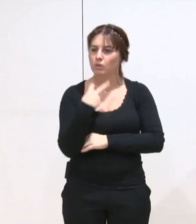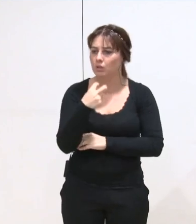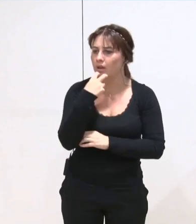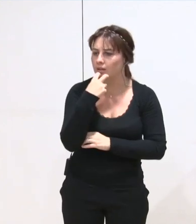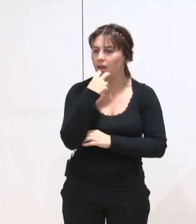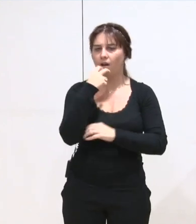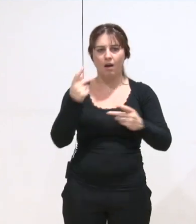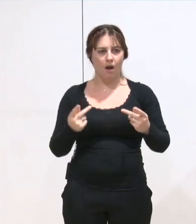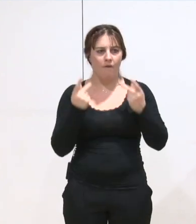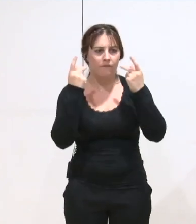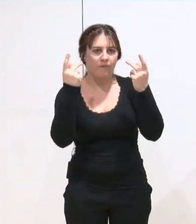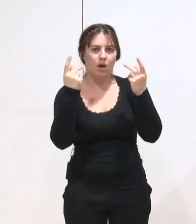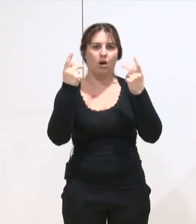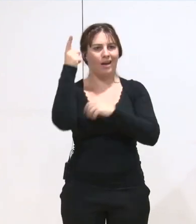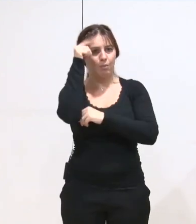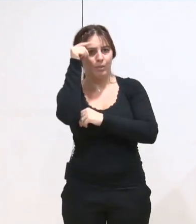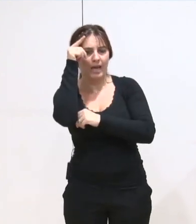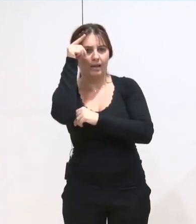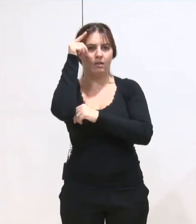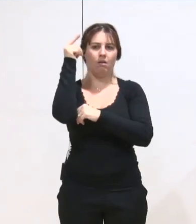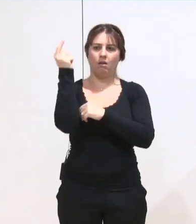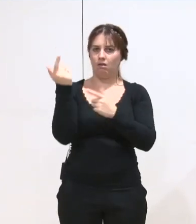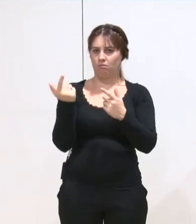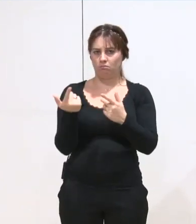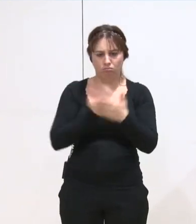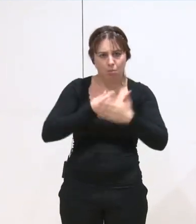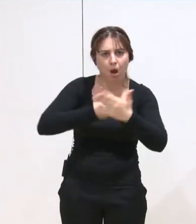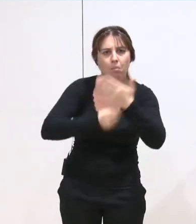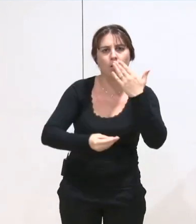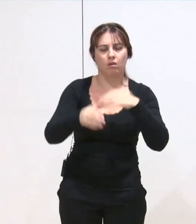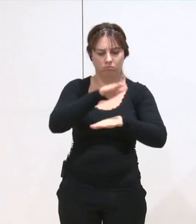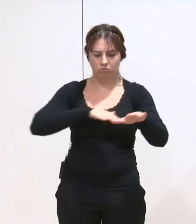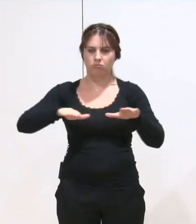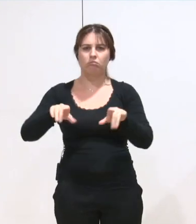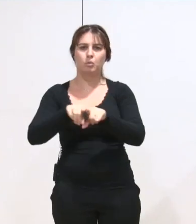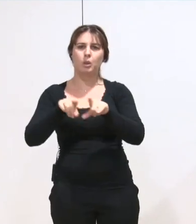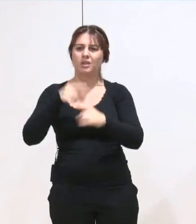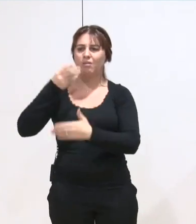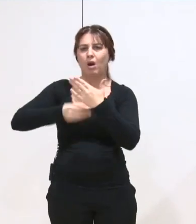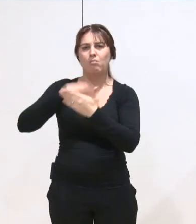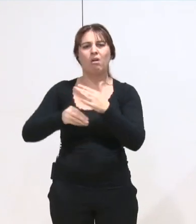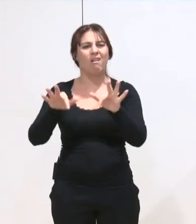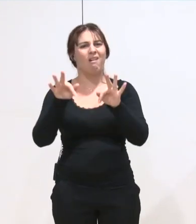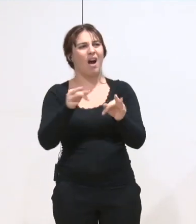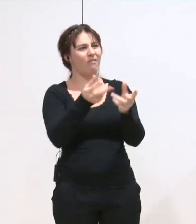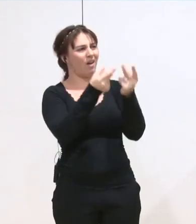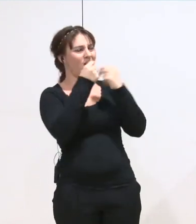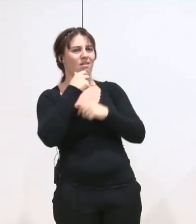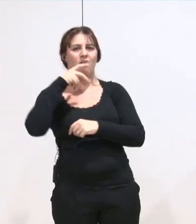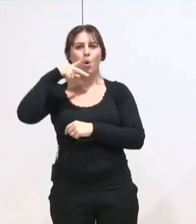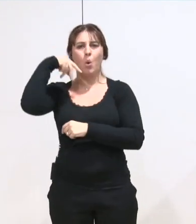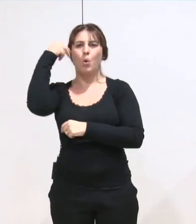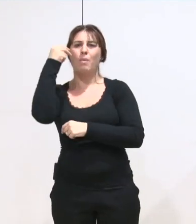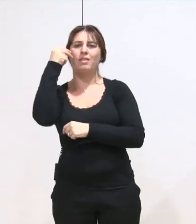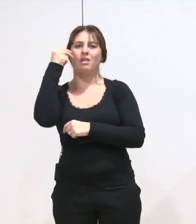partage des valeurs républicaines. De même que nous attendons toujours vos décisions concernant ce fameux renforcement de la présence humaine non